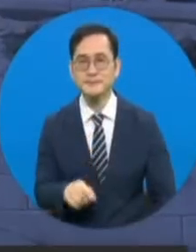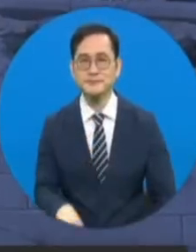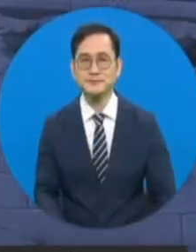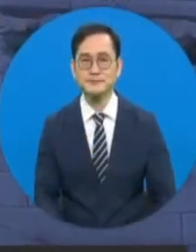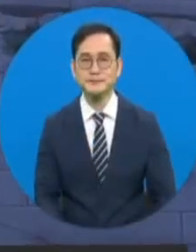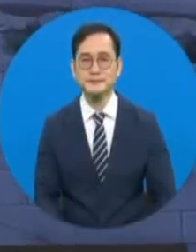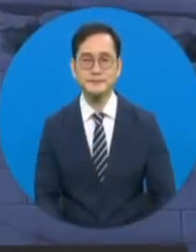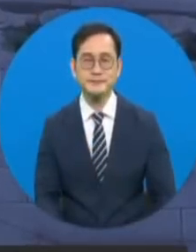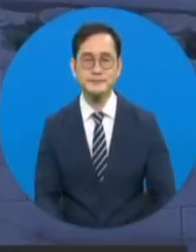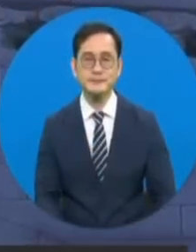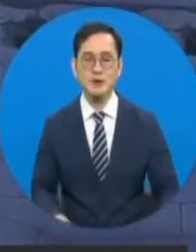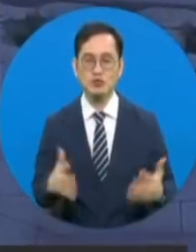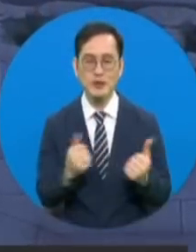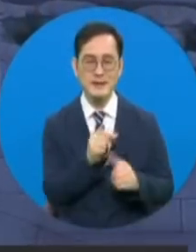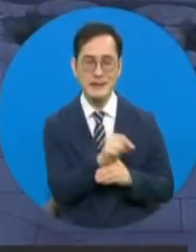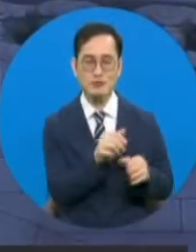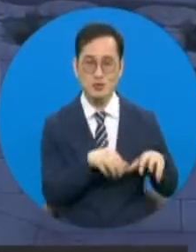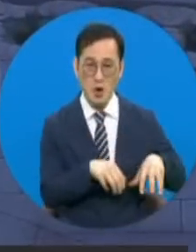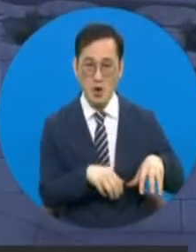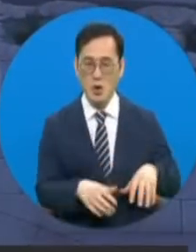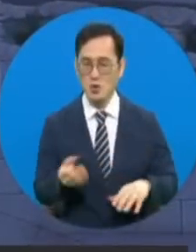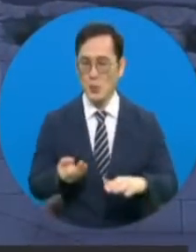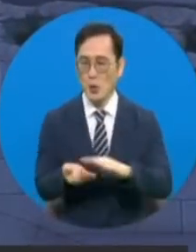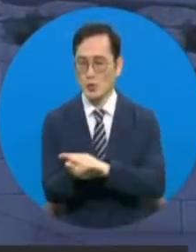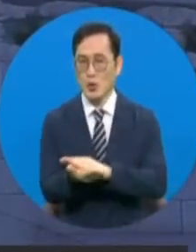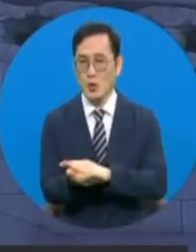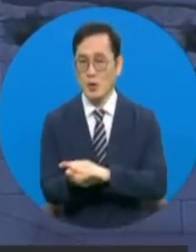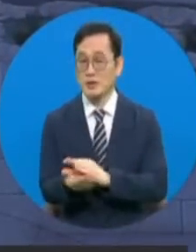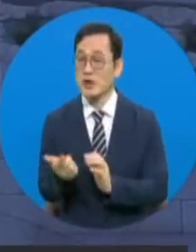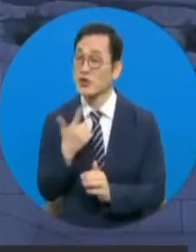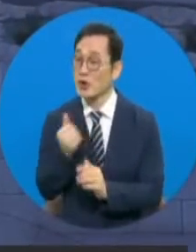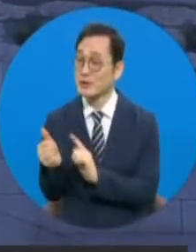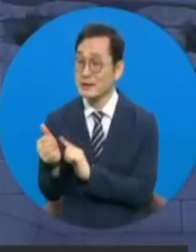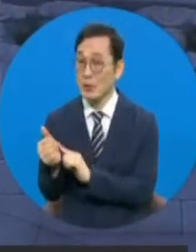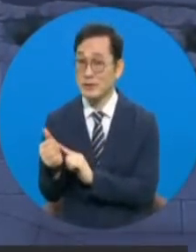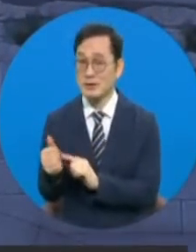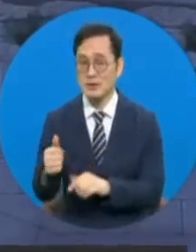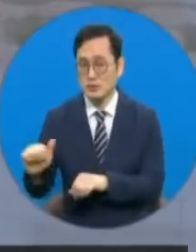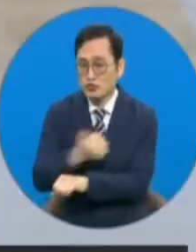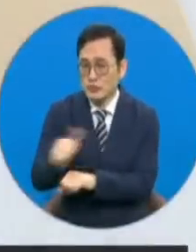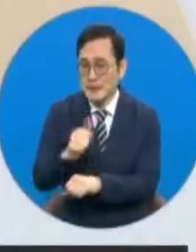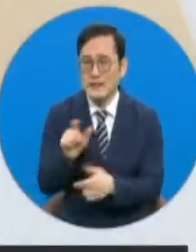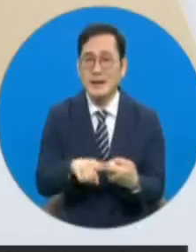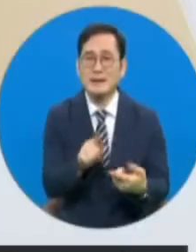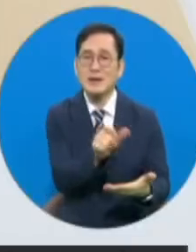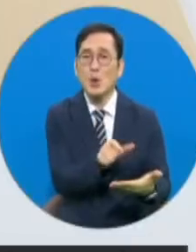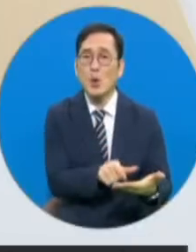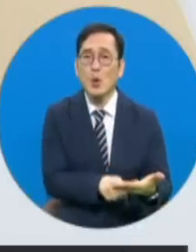사무처가 돈 봉투 의혹 의원의 출입 기록 제공을 거부했습니다 논란입니다